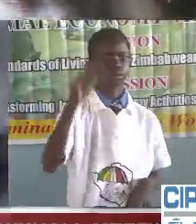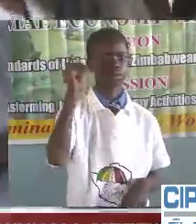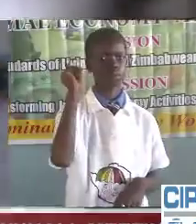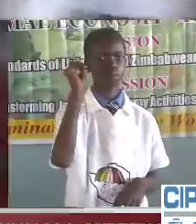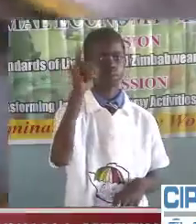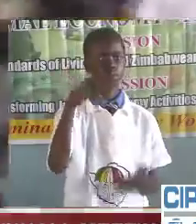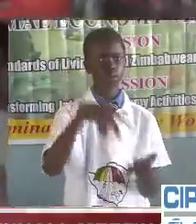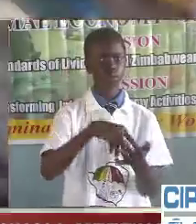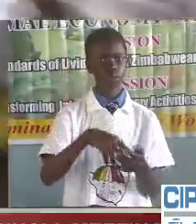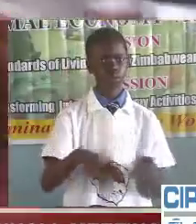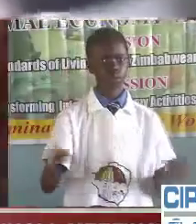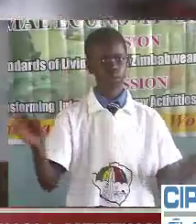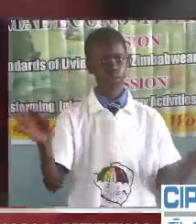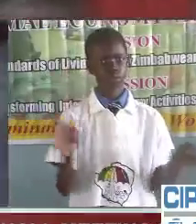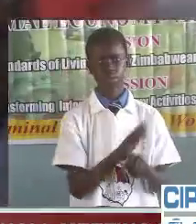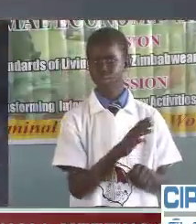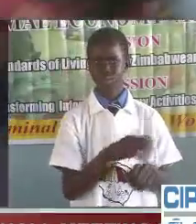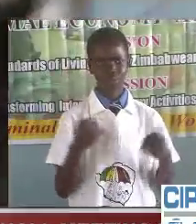mira sekam